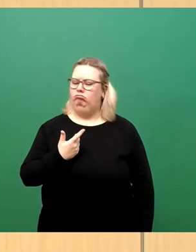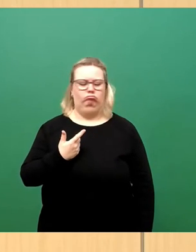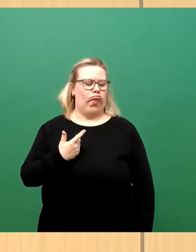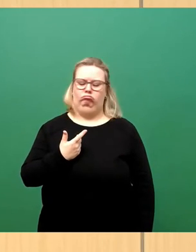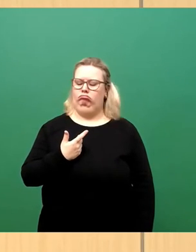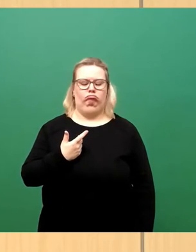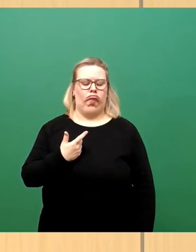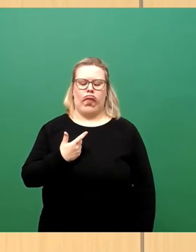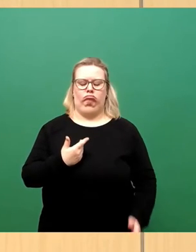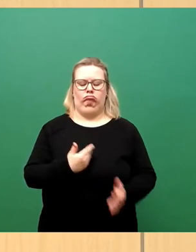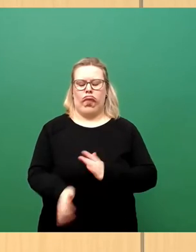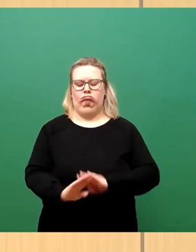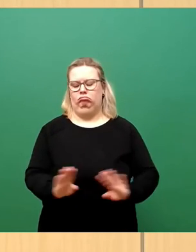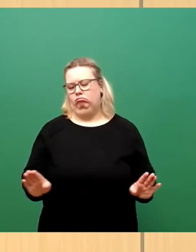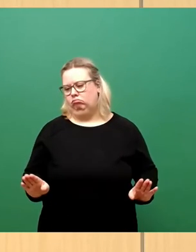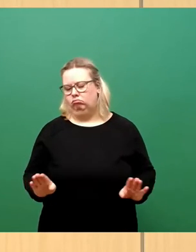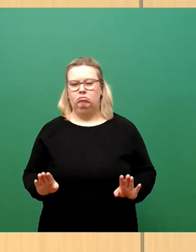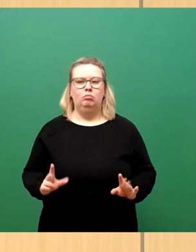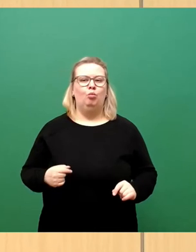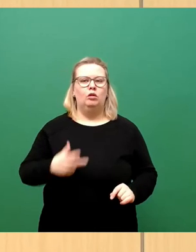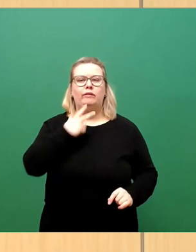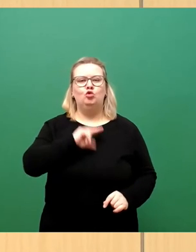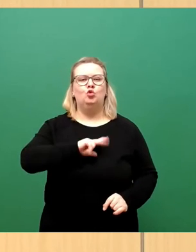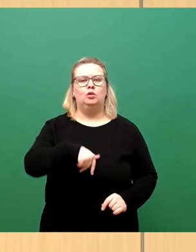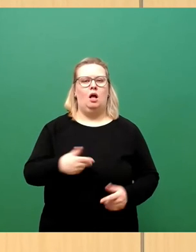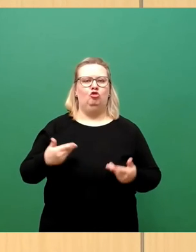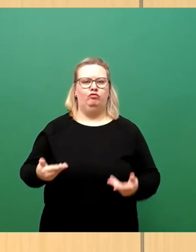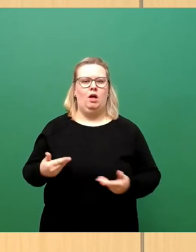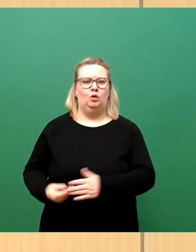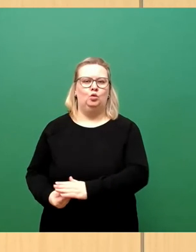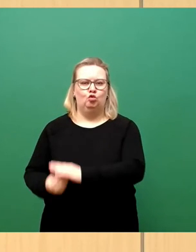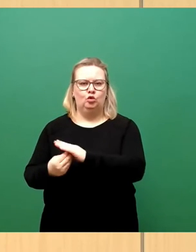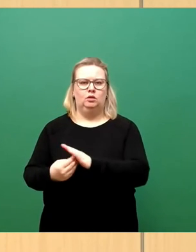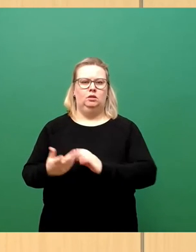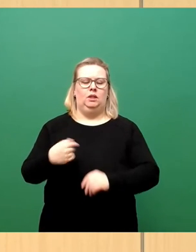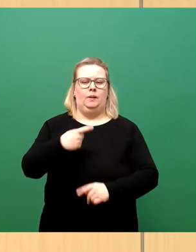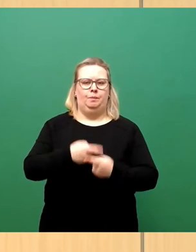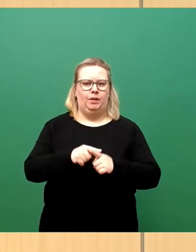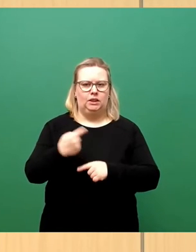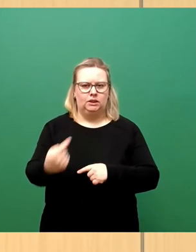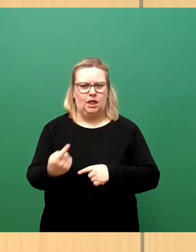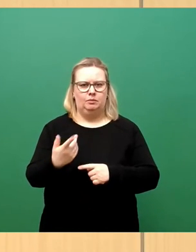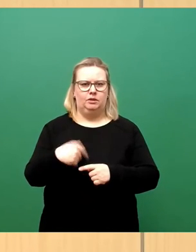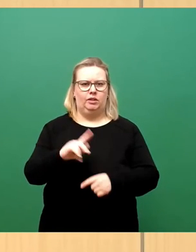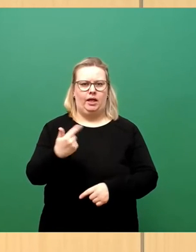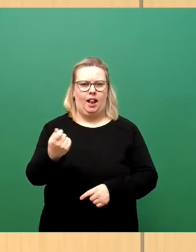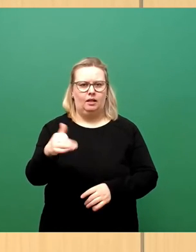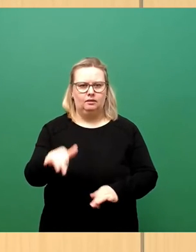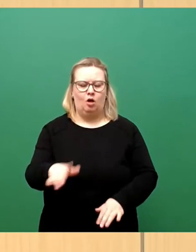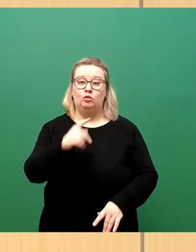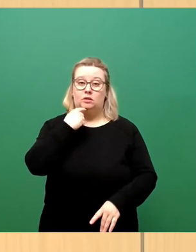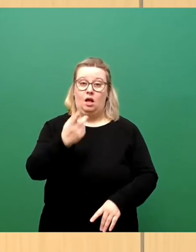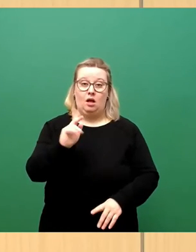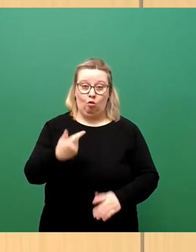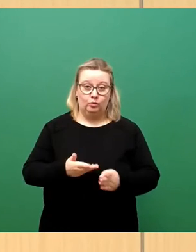Verfügung. Wir stehen für die sozial Schwachen in der Stadt, wir stehen für Mieterinnen und Mieter und wir prophezeien, dass auch in